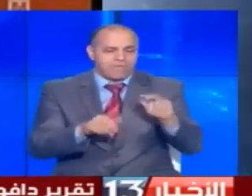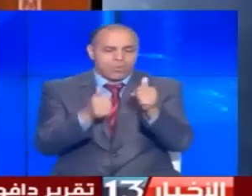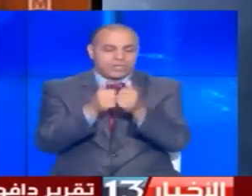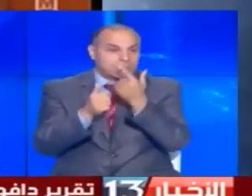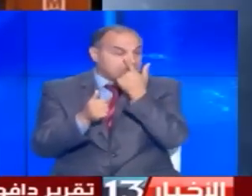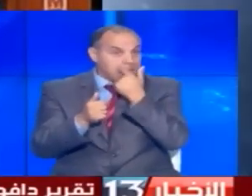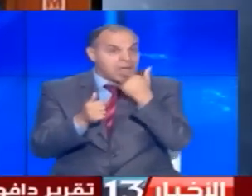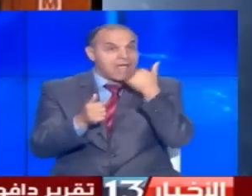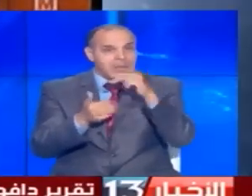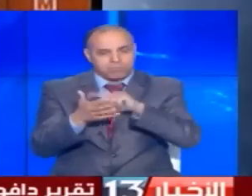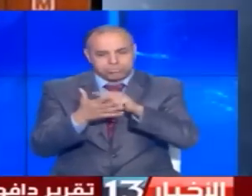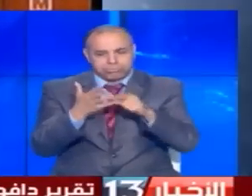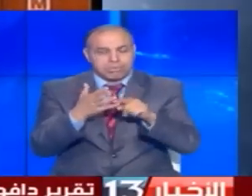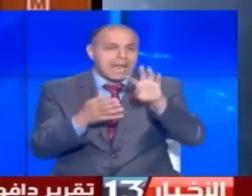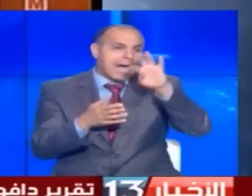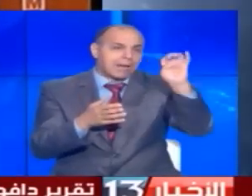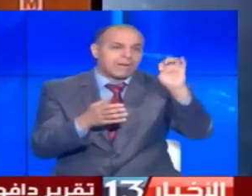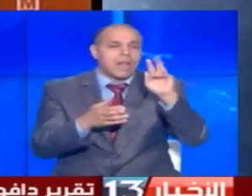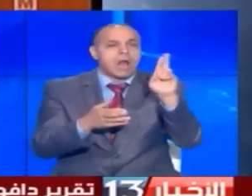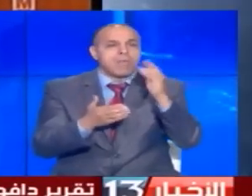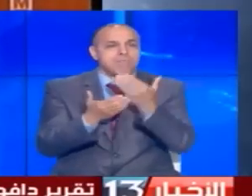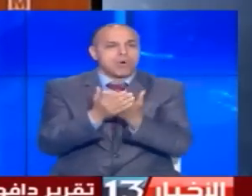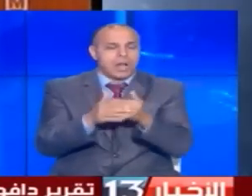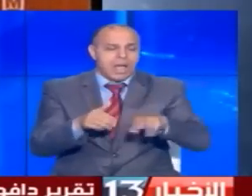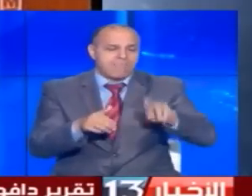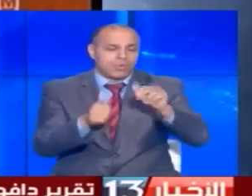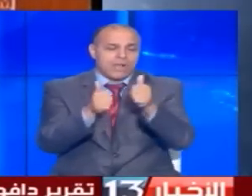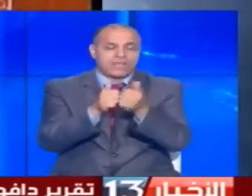10 و 2011 و 2000، والمرتبة 40 في تقرير